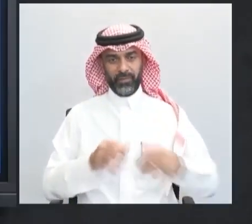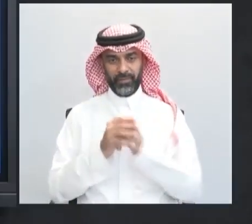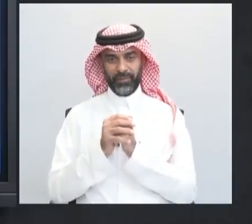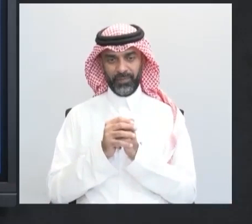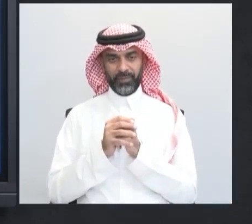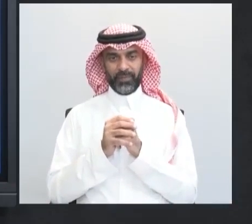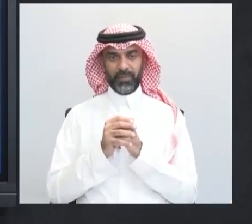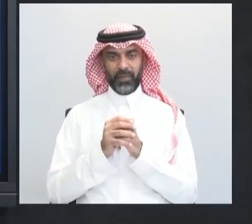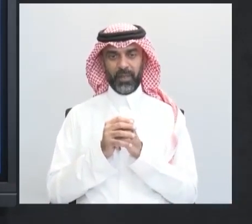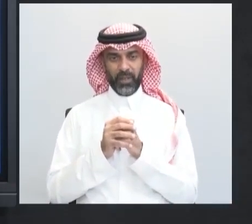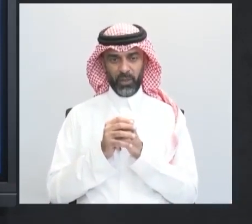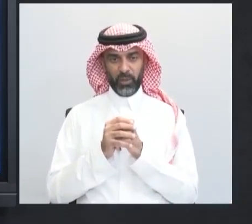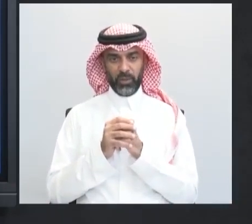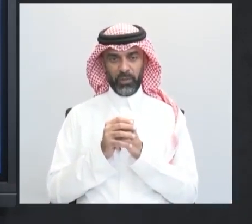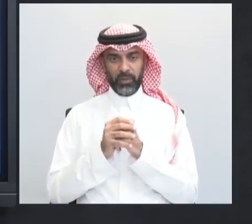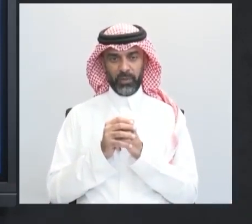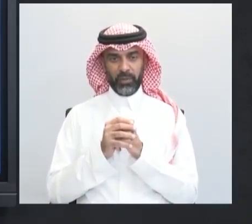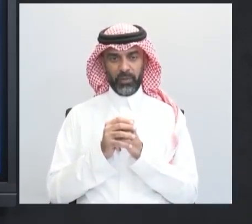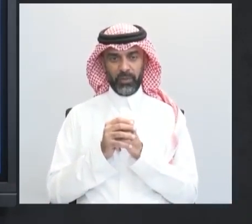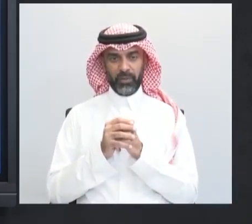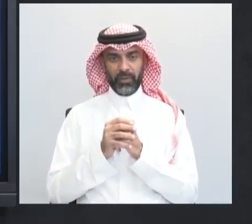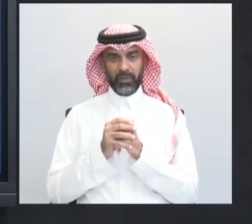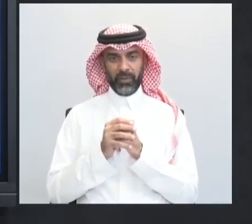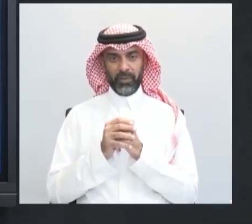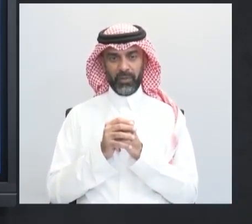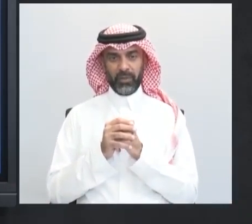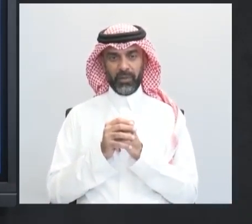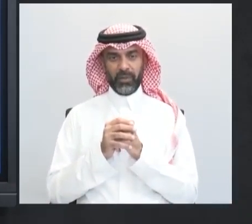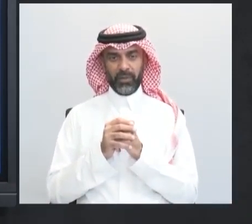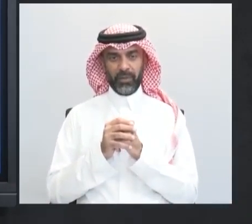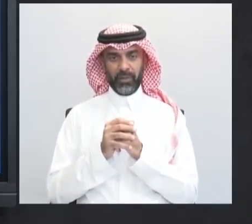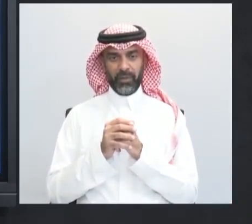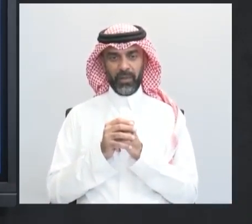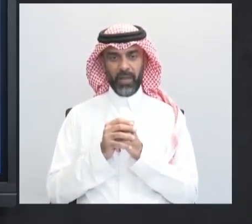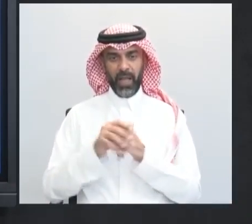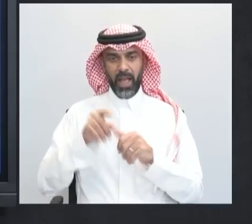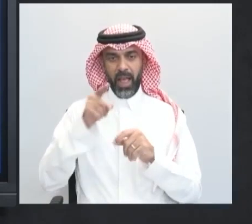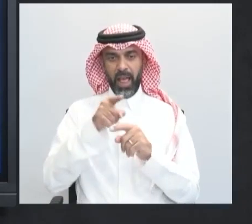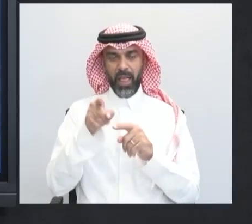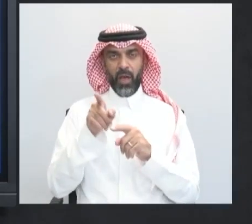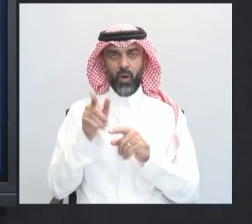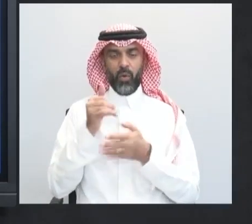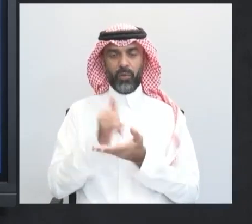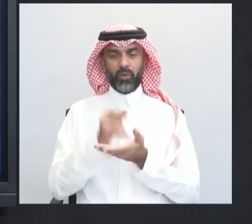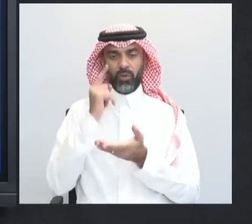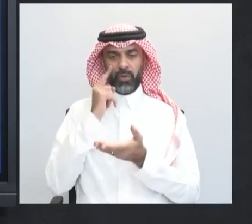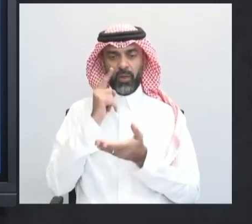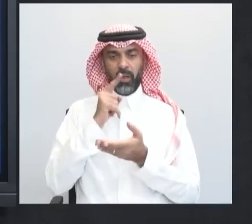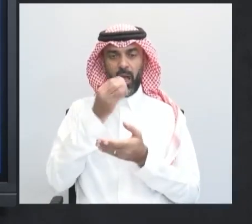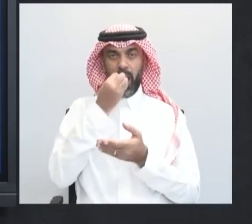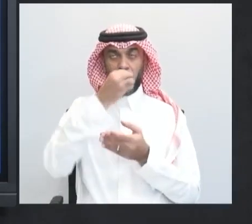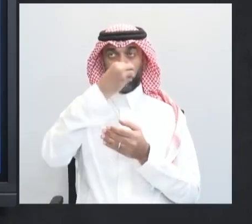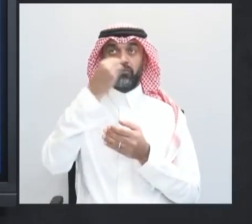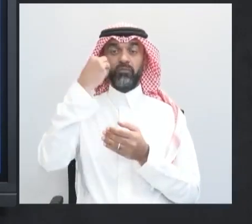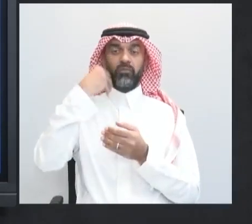نلحظ هنا لسان المزمار ومثل ما ذكرنا استعرضنا هذه الصوره في الجهاز التنفسي هنا هذا لسان المزمار كشكل تخيلي عندما مرت هذه